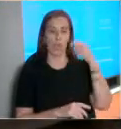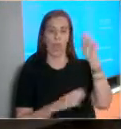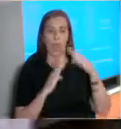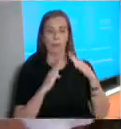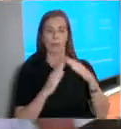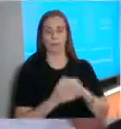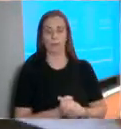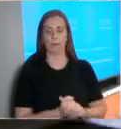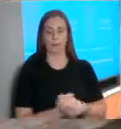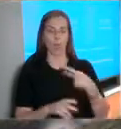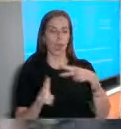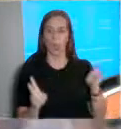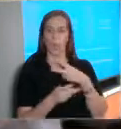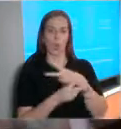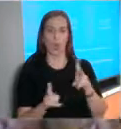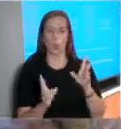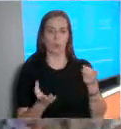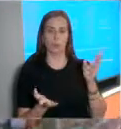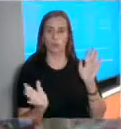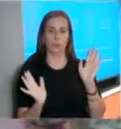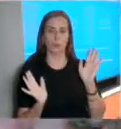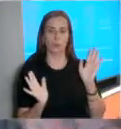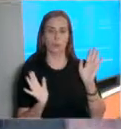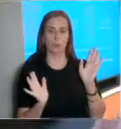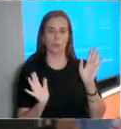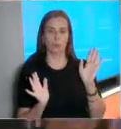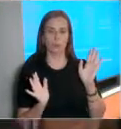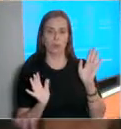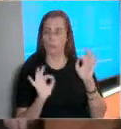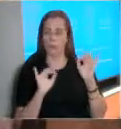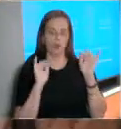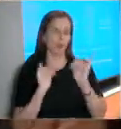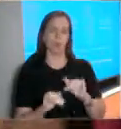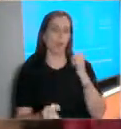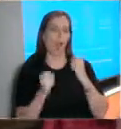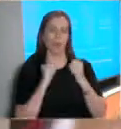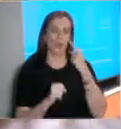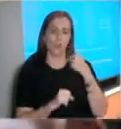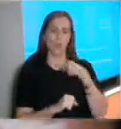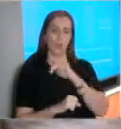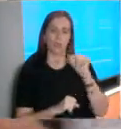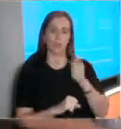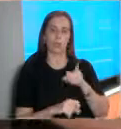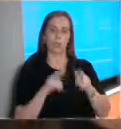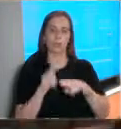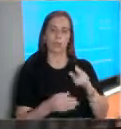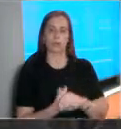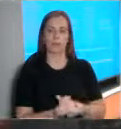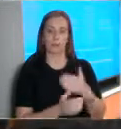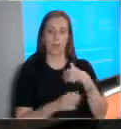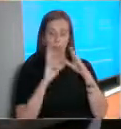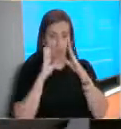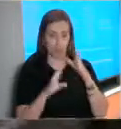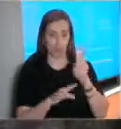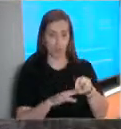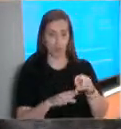לדיור. אנחנו לא יכולים לקום בבוקר, קורסים פשוט. זה נראה לי הנושא שצריך לטפל. אני מאמין